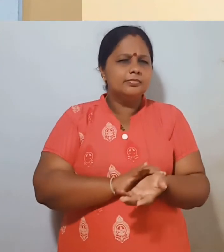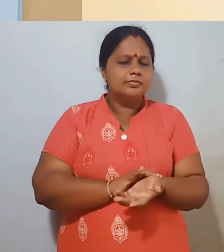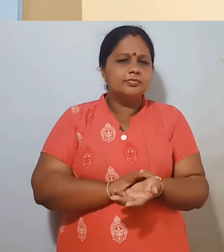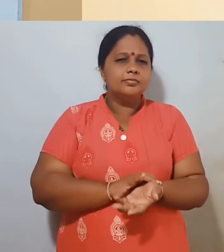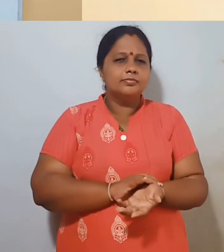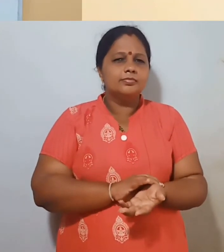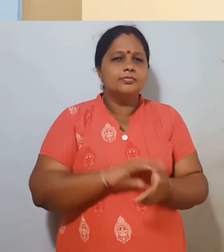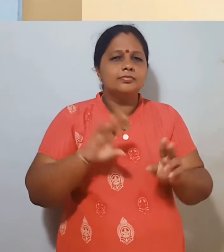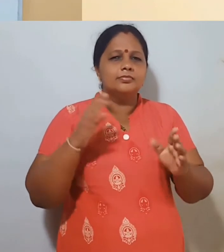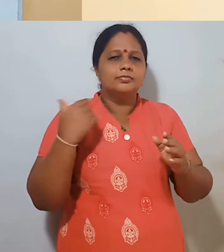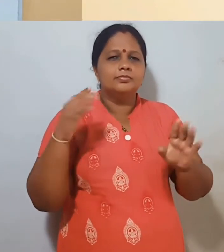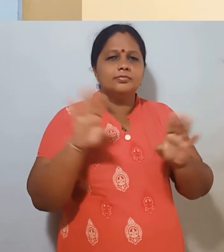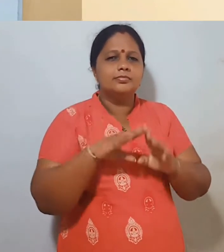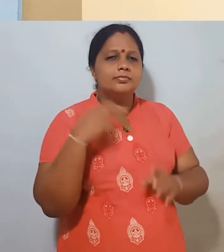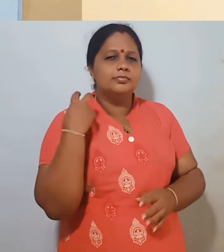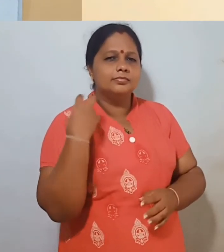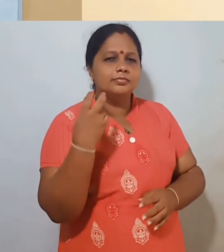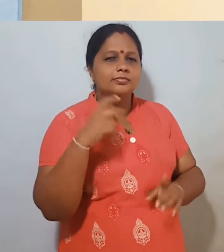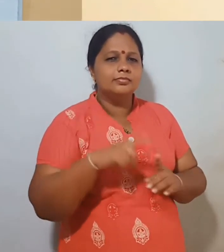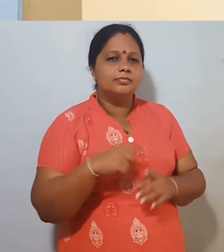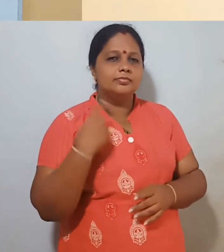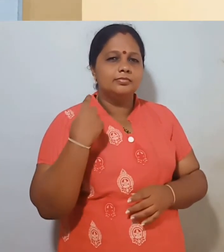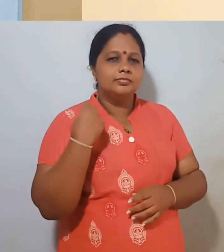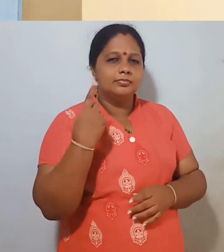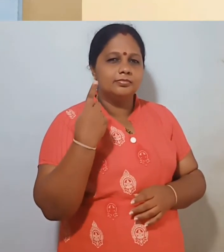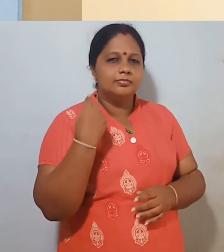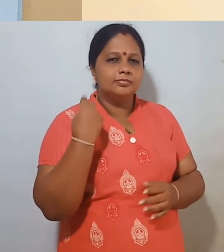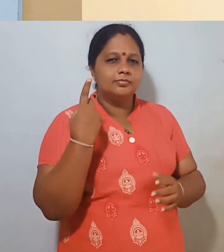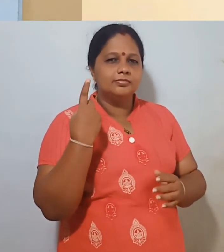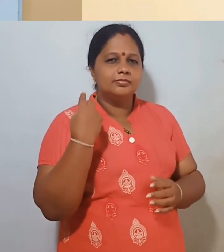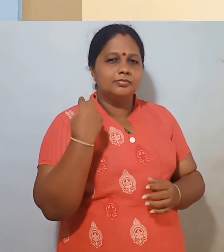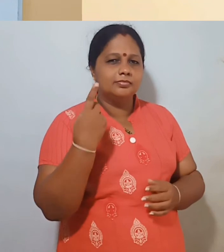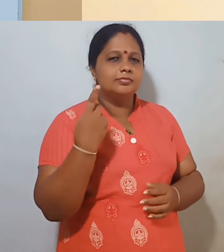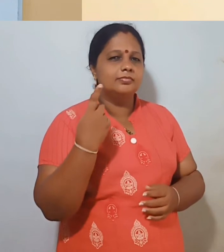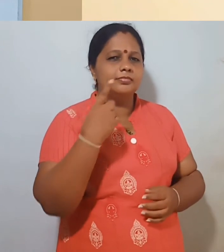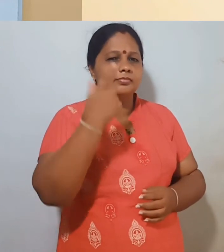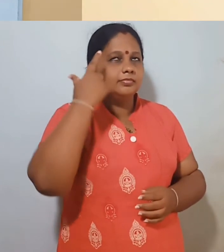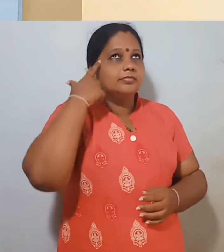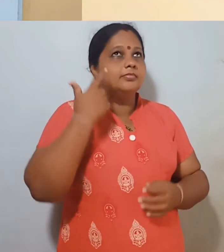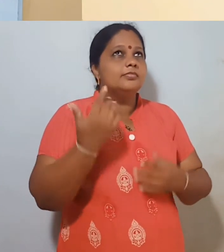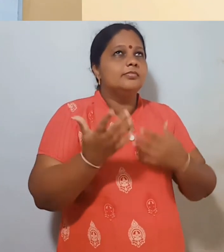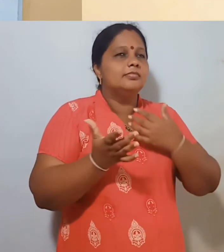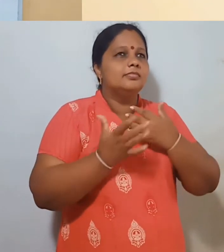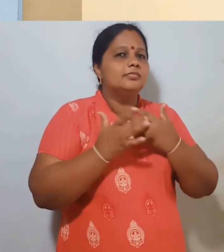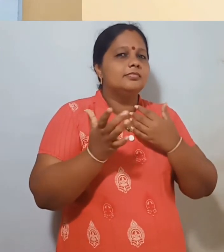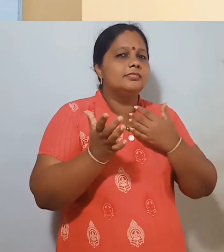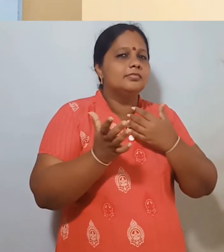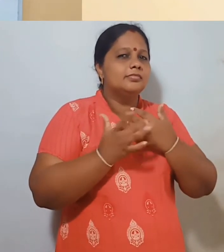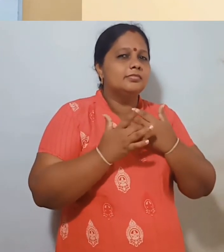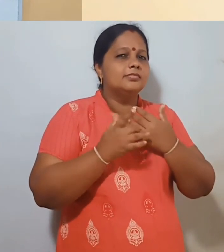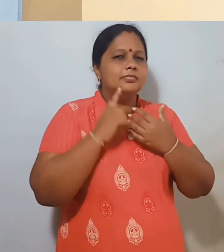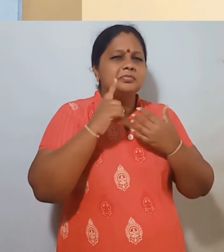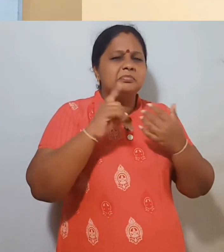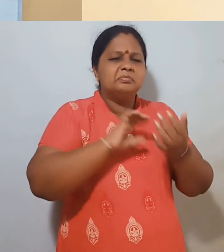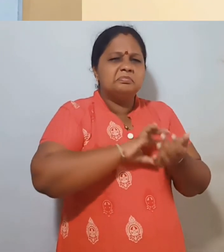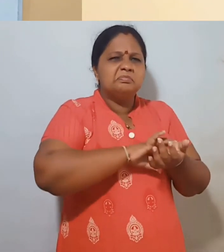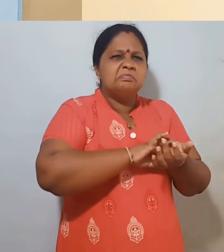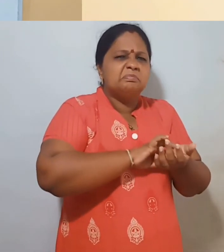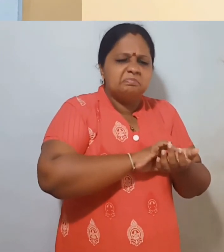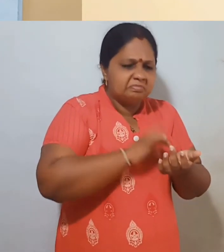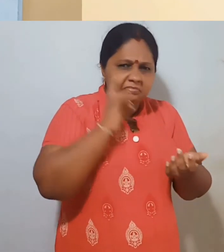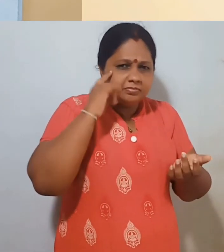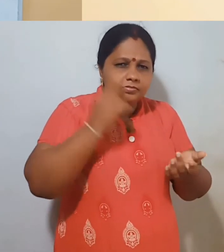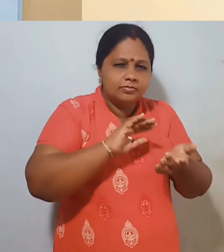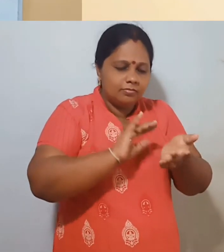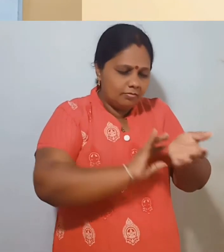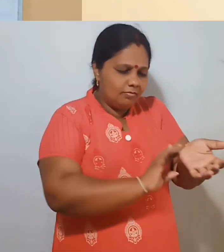ஒன்று வந்து தட்டித்து போற மாதிரி ஒரு உணர்வை நீங்க உணரலாம். இப்படியே வையுங்க, அல்லது கொஞ்சம் தெரியலையே அங்கெல்லாம் கொஞ்சம் தள்ளி அப்படியே வச்சு பாருங்க.